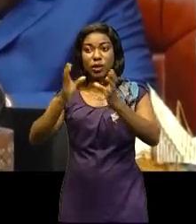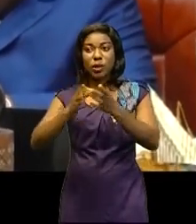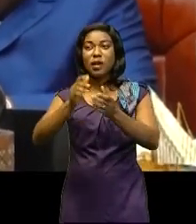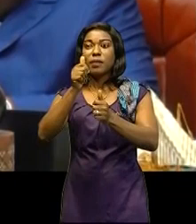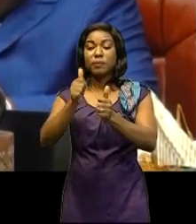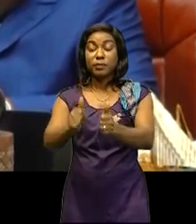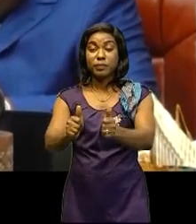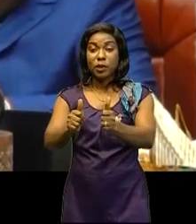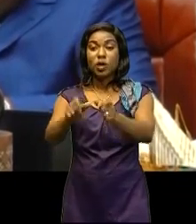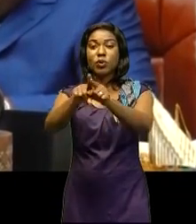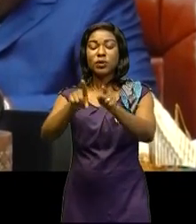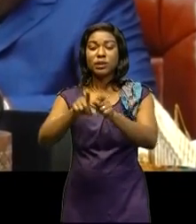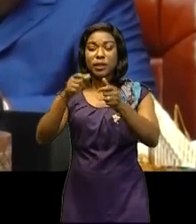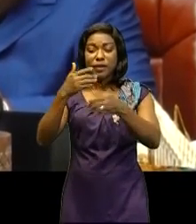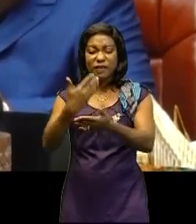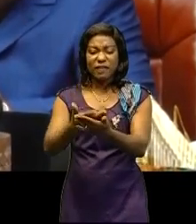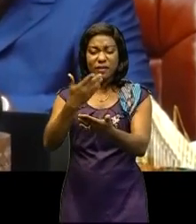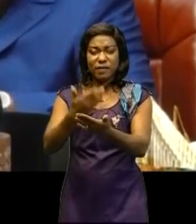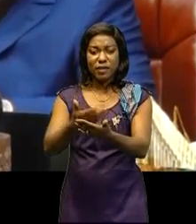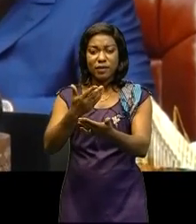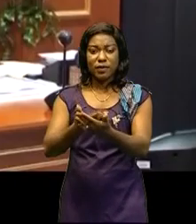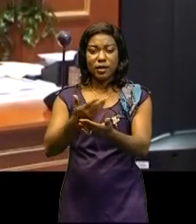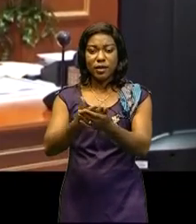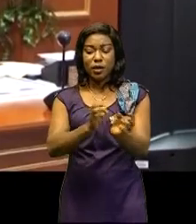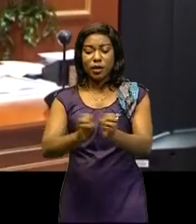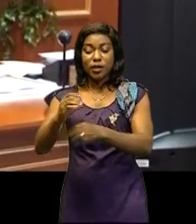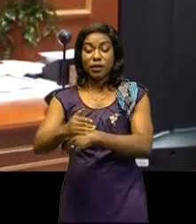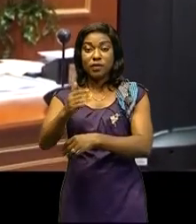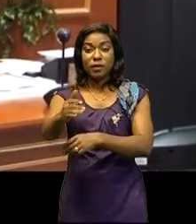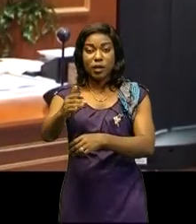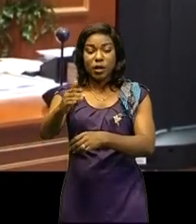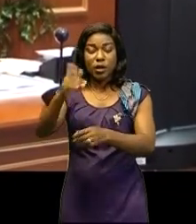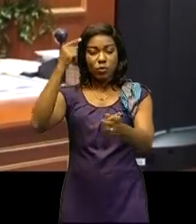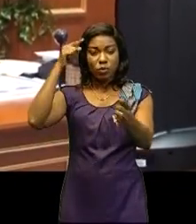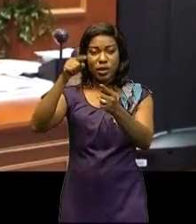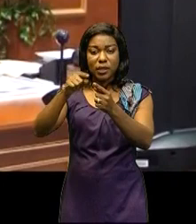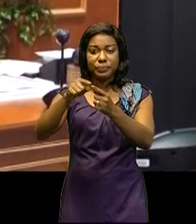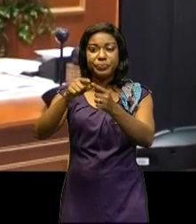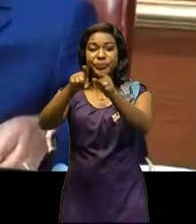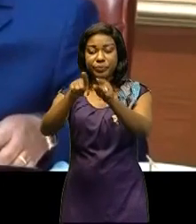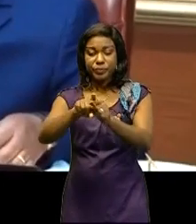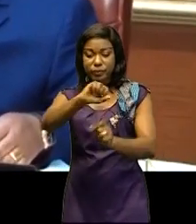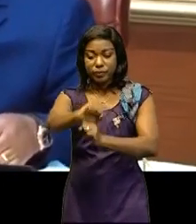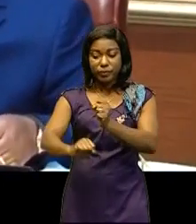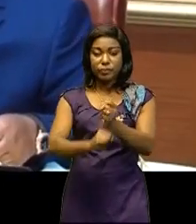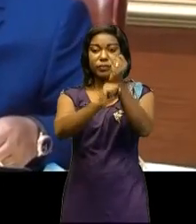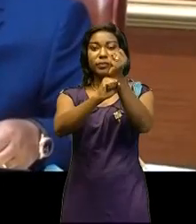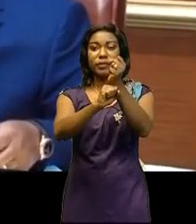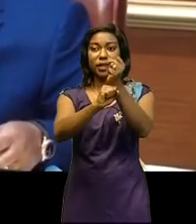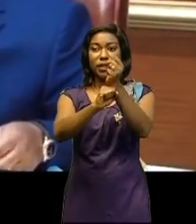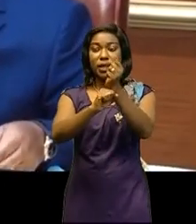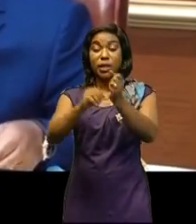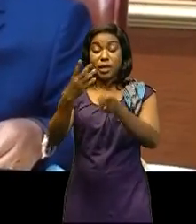crédibles et d'accélérer les réformes structurelles devant, à terme, concourir au renforcement de la